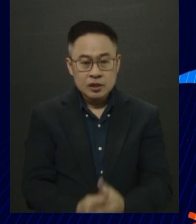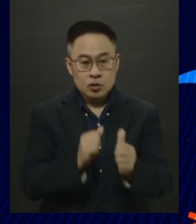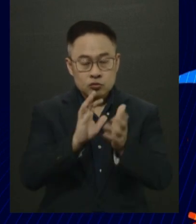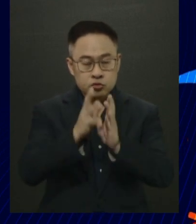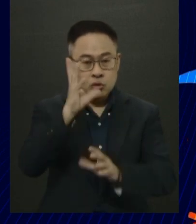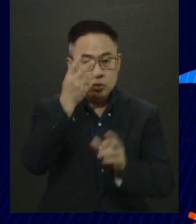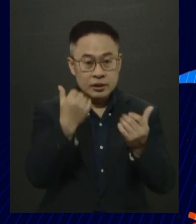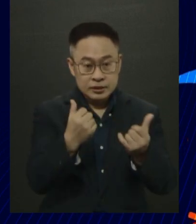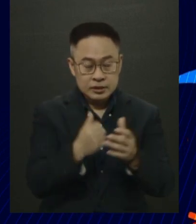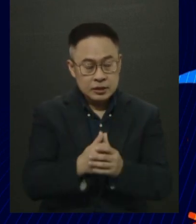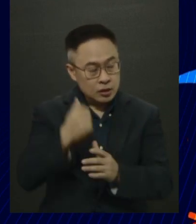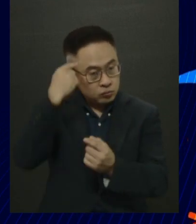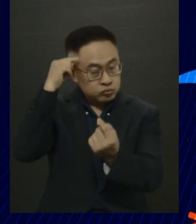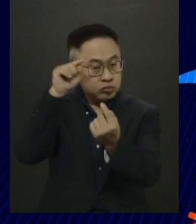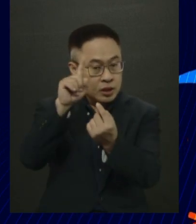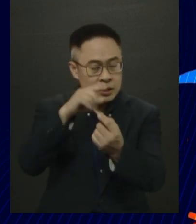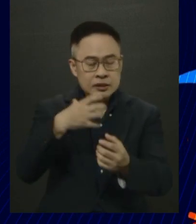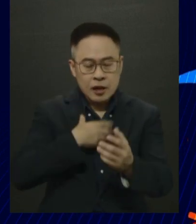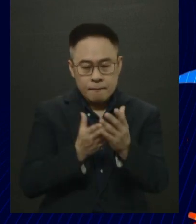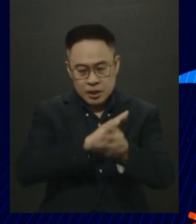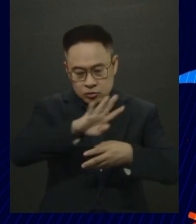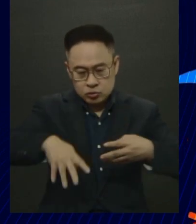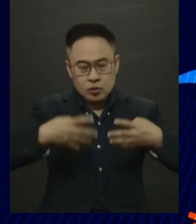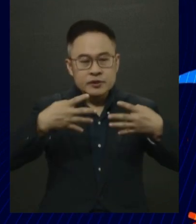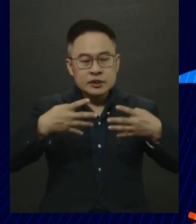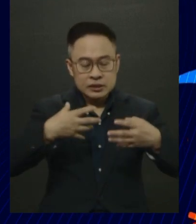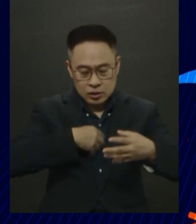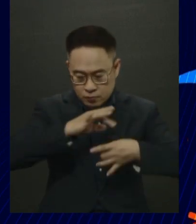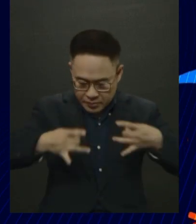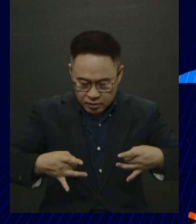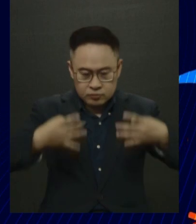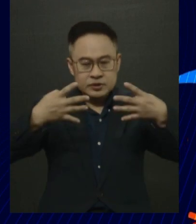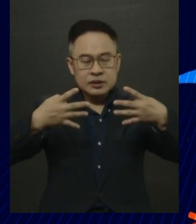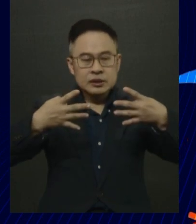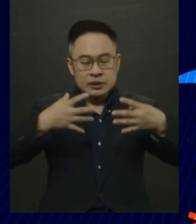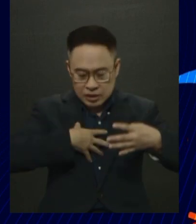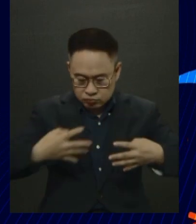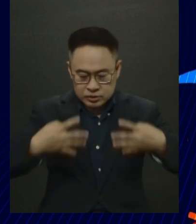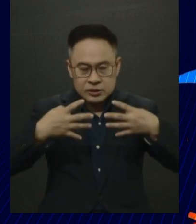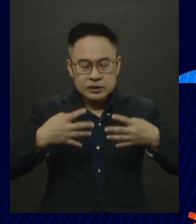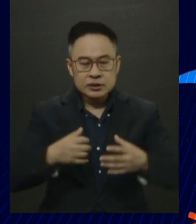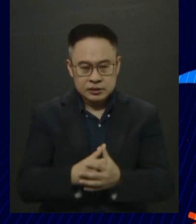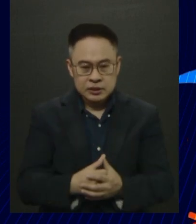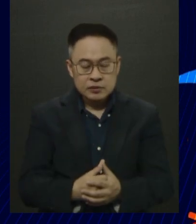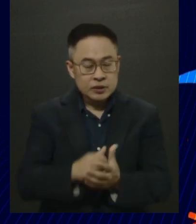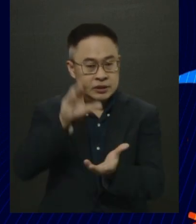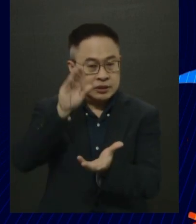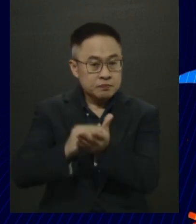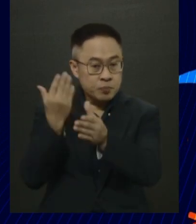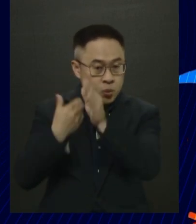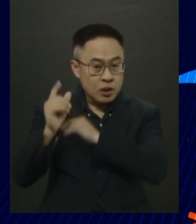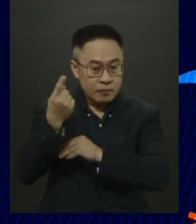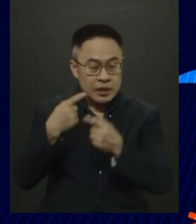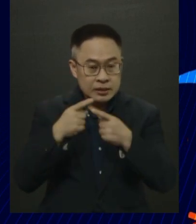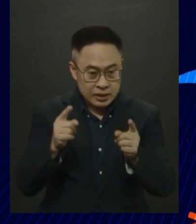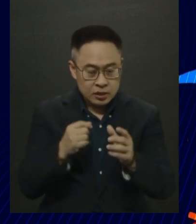งนี้นะคะเราก็ตั้งเป้าว่าอยากจะผ่านเข้าสู่รอบ8ทีมสุดท้ายให้ได้นะคะเป็นการสร้างประวัติศาสตร์หน้าใหม่นะคะแต่ว่าณตอนนี้ดูกันไ